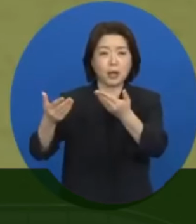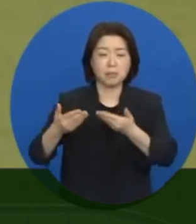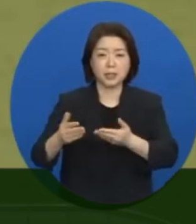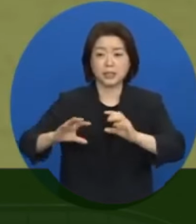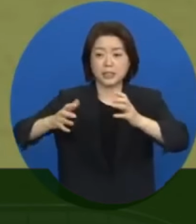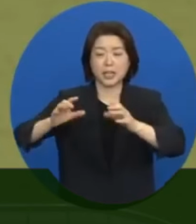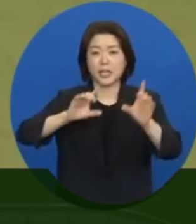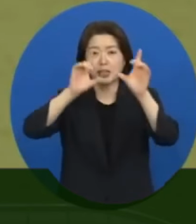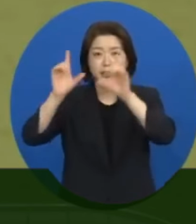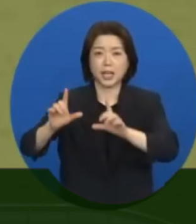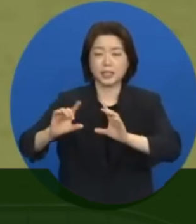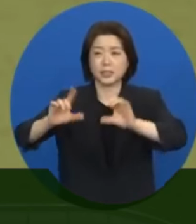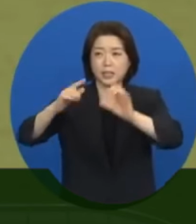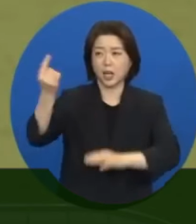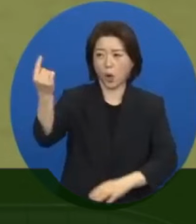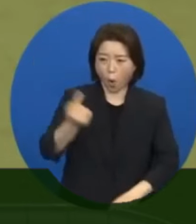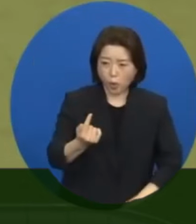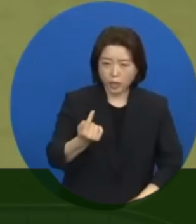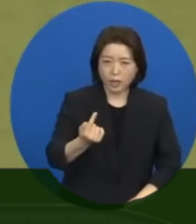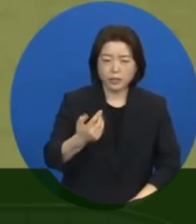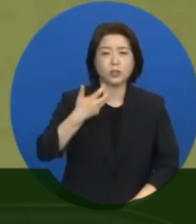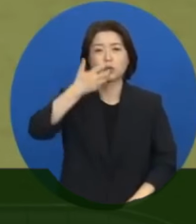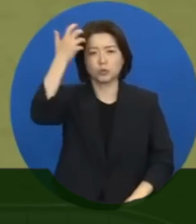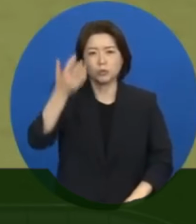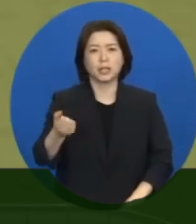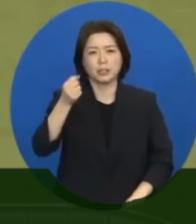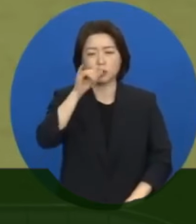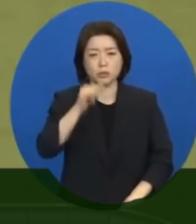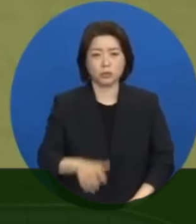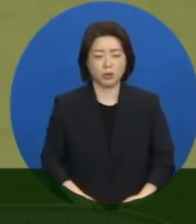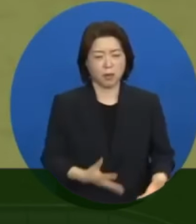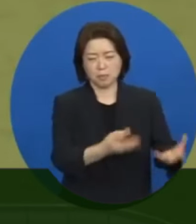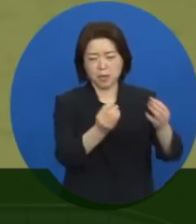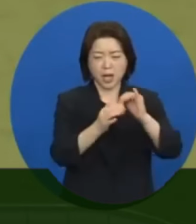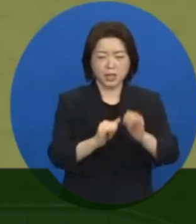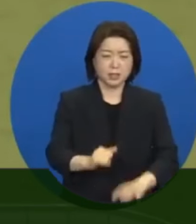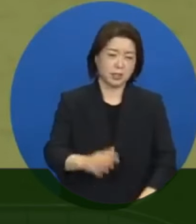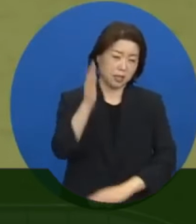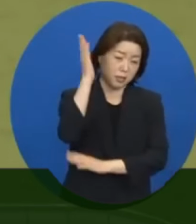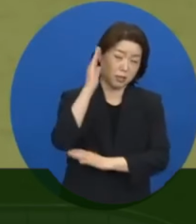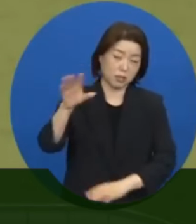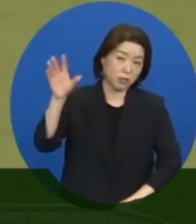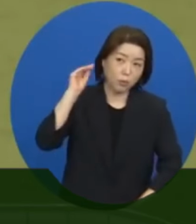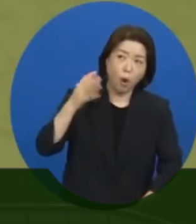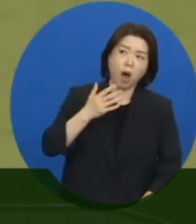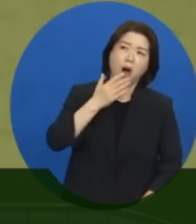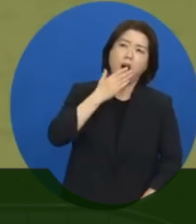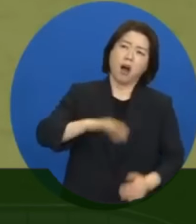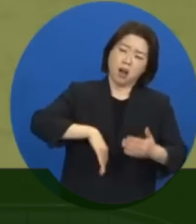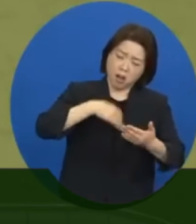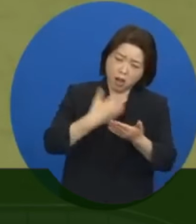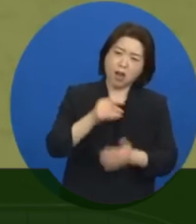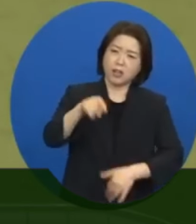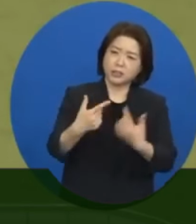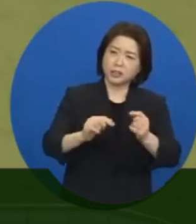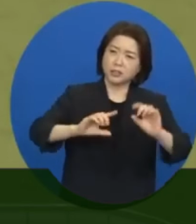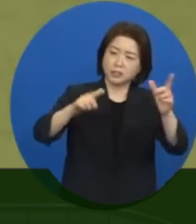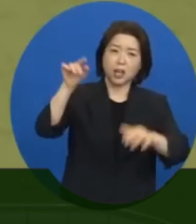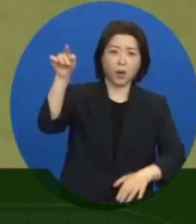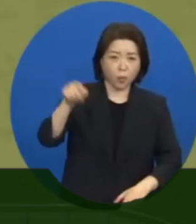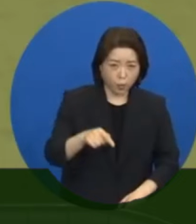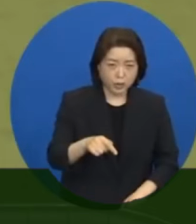날이 리라는 꿈입니다 많은 사람들이 그이기를 듣고 금이 울렸어요 그래 그런 날이